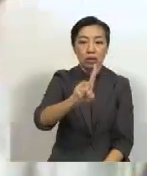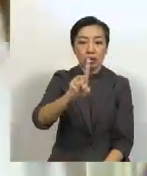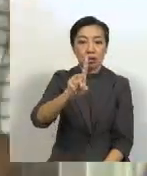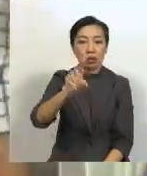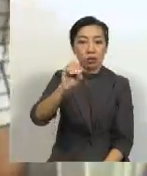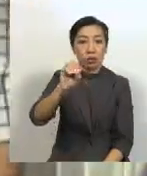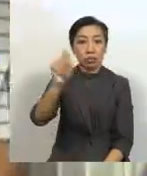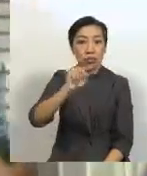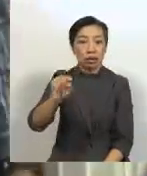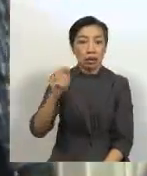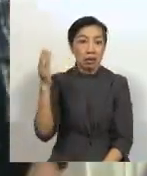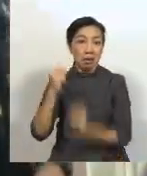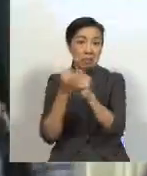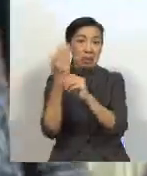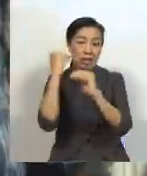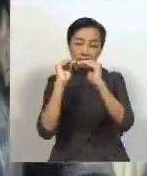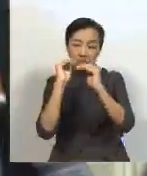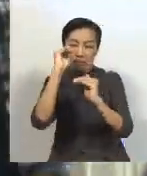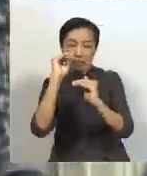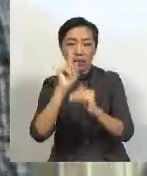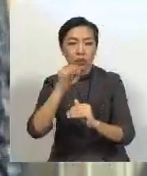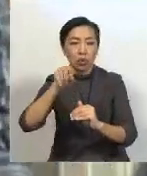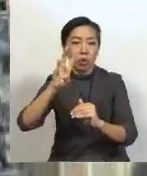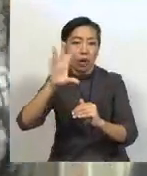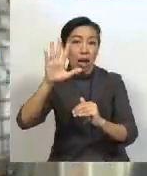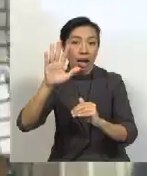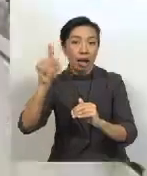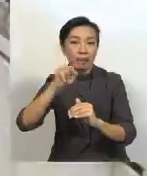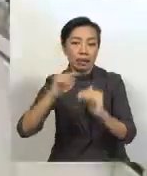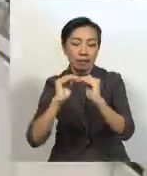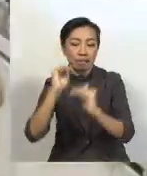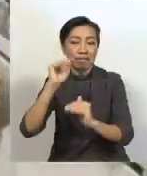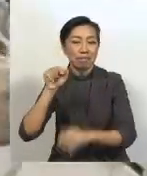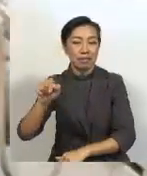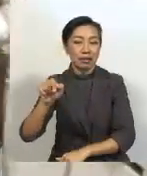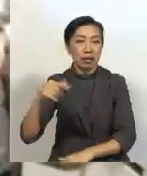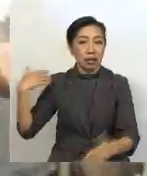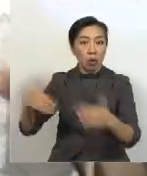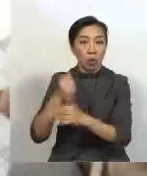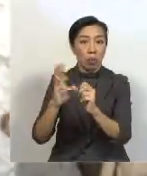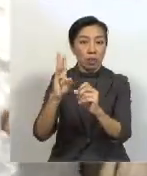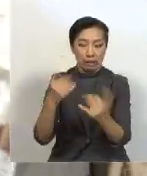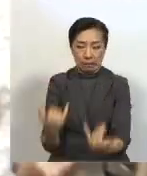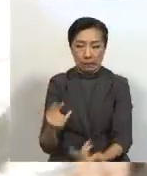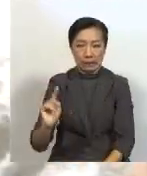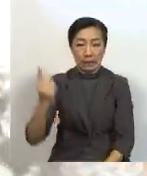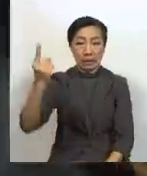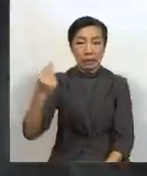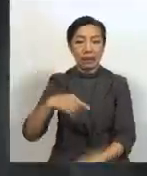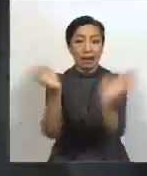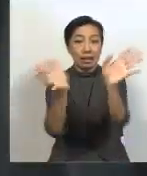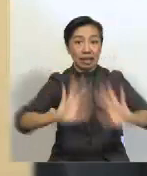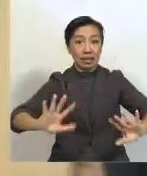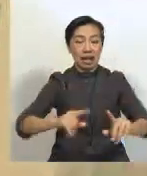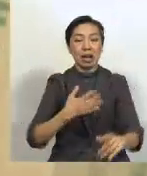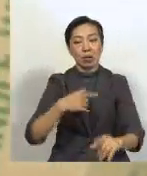แนนนะคะเพิ่มขึ้นจากปีที่แล้ว 1.65 คะแนนด้วยกันก็นับว่าเป็นอันดับที่ดีที่สุดของไทยในรอบ6ปีด้วยแล้วก็เป็นอันดับ3ของอา